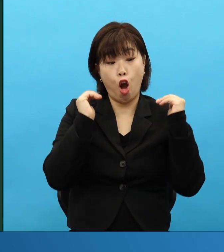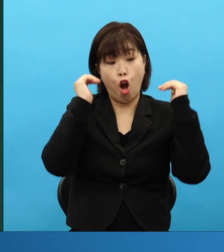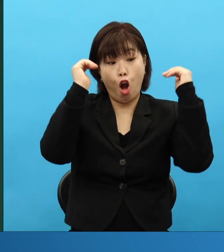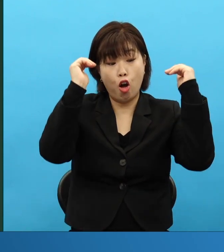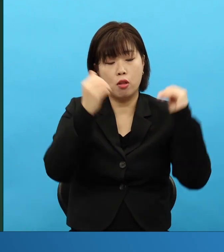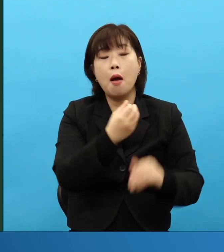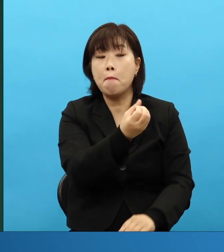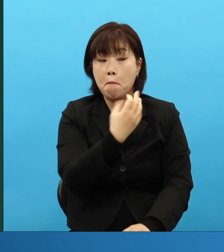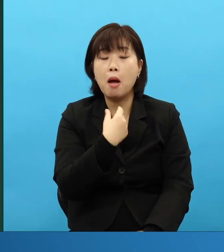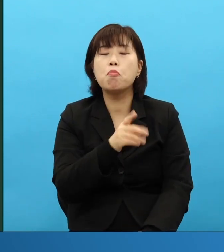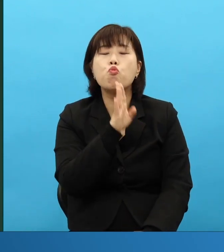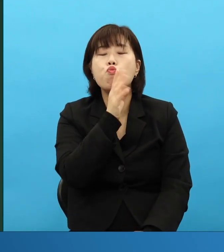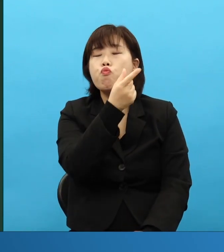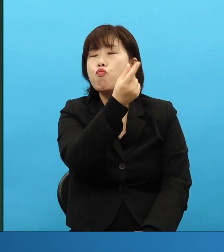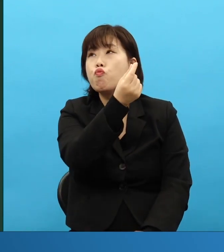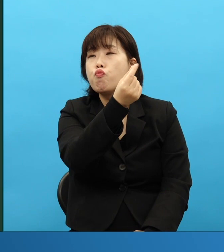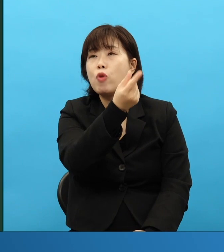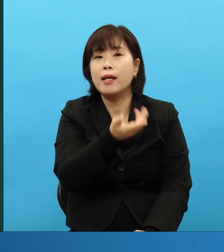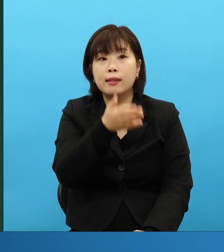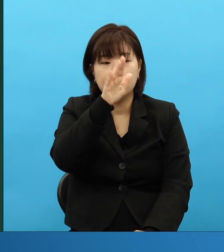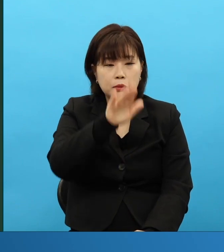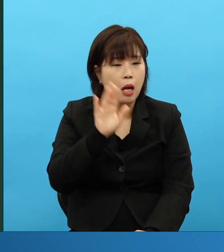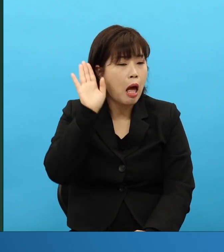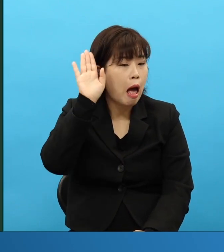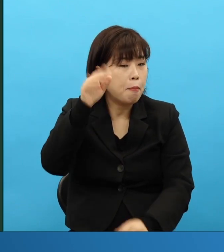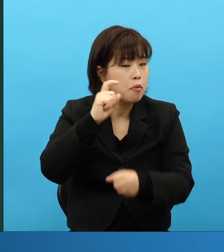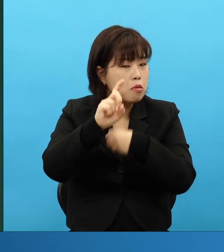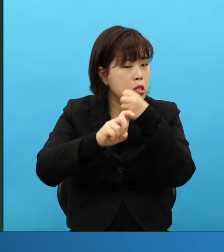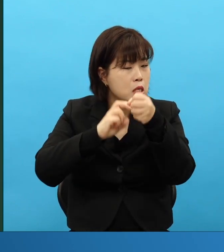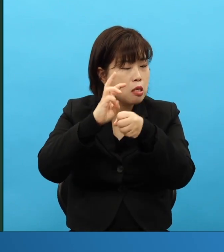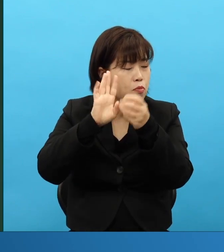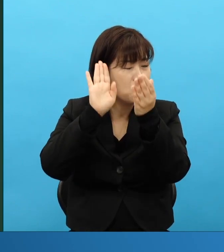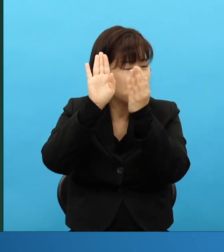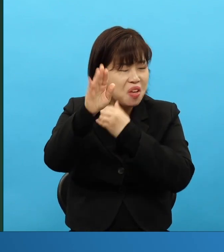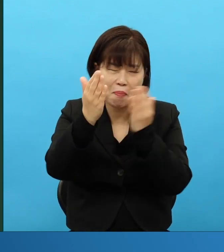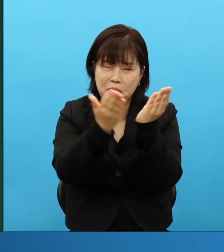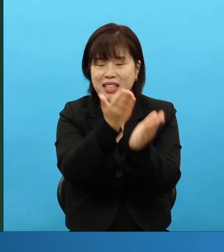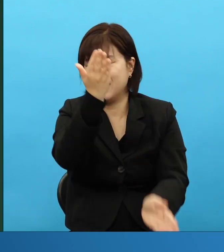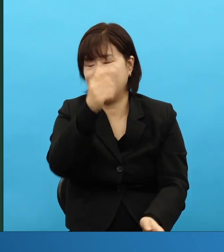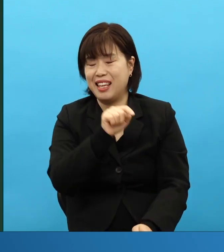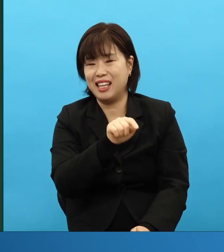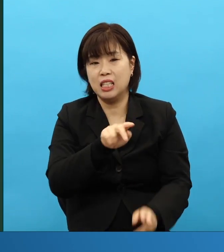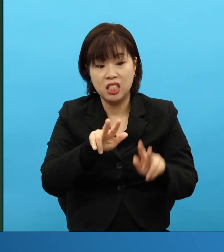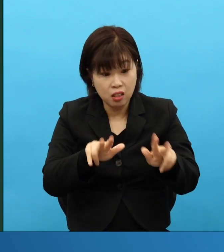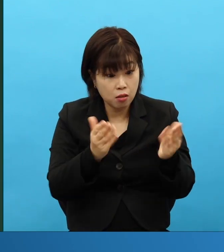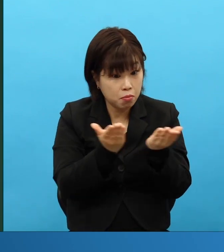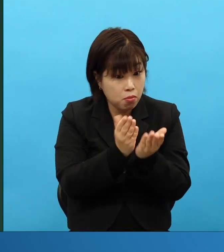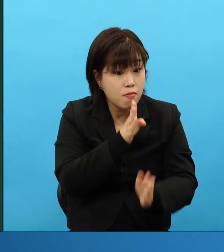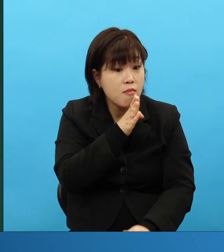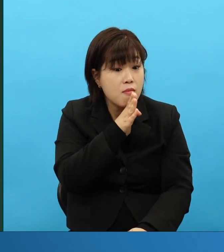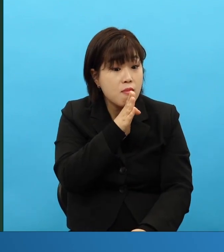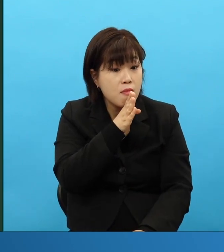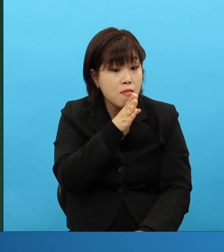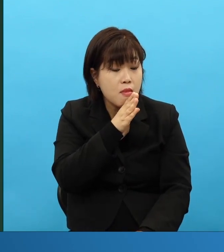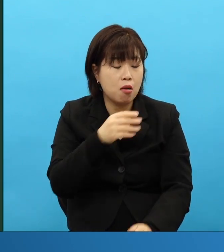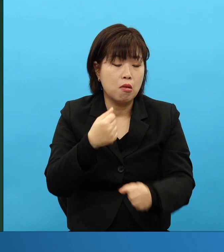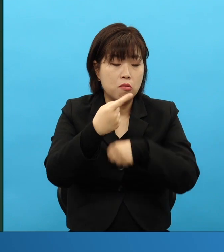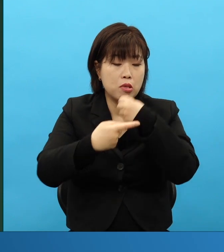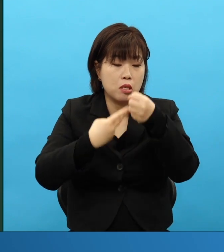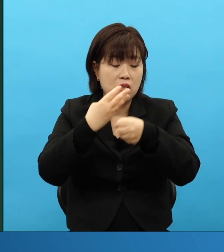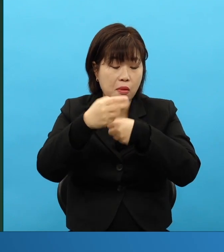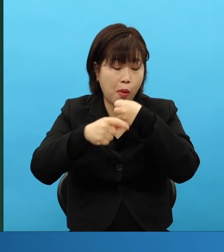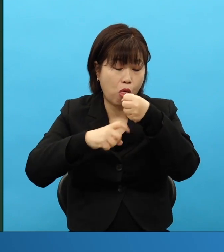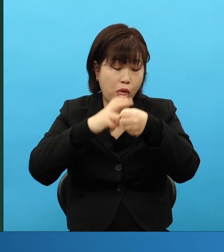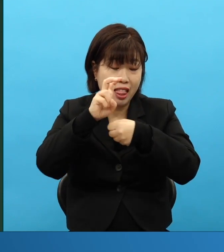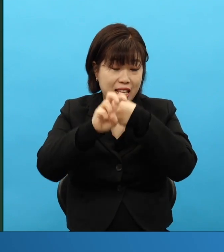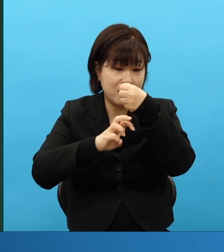현실적으로. 그러나 앞으로는 안 맞는 말이에요. And the words that the adults are saying, realistically, it all makes sense, but it's not going to make sense 돈이 in the 없다. 지금 future. 직장 다 떨어질 건데 앞으로. I think about